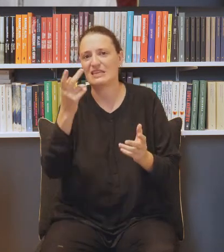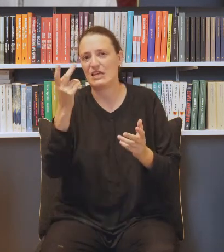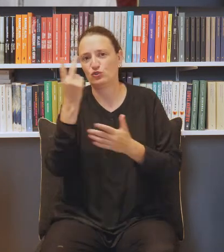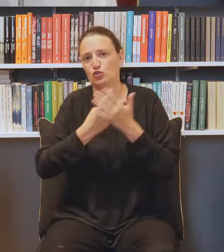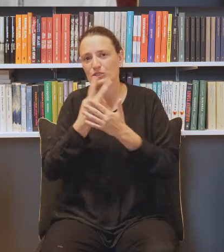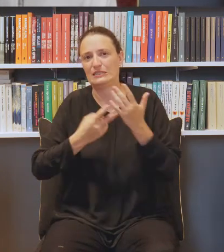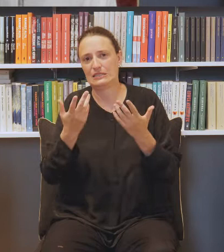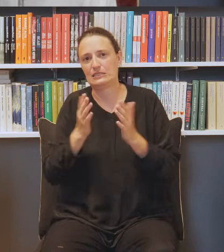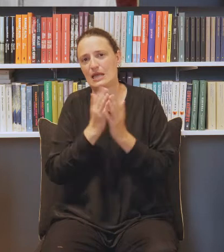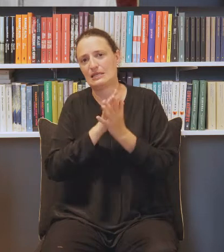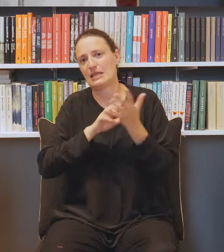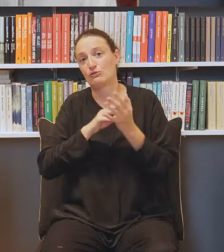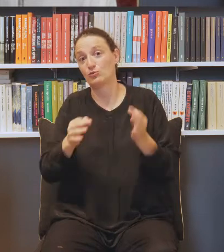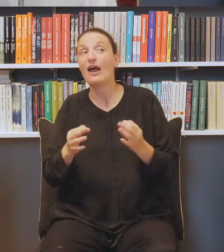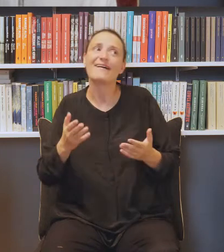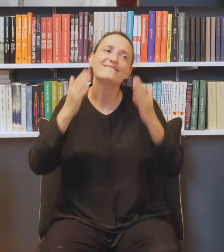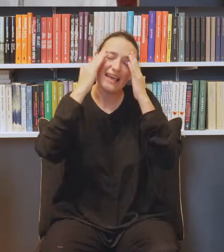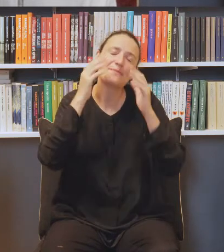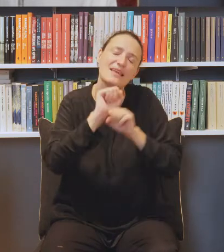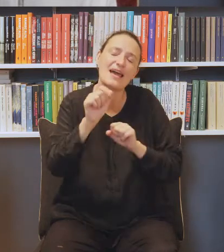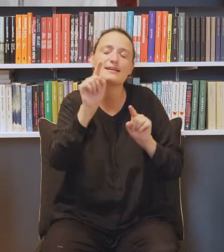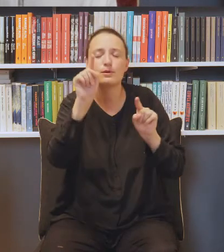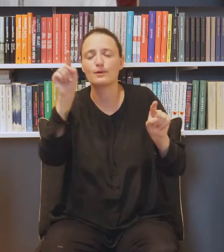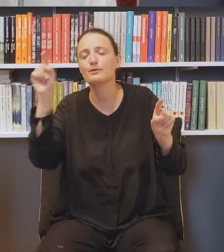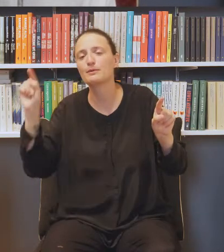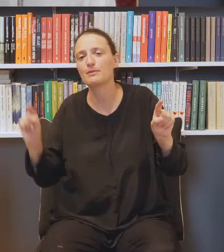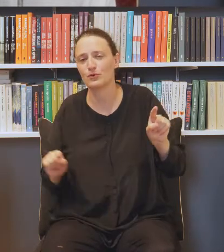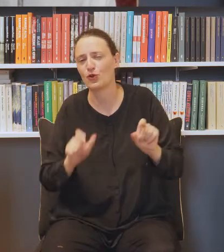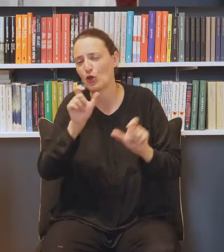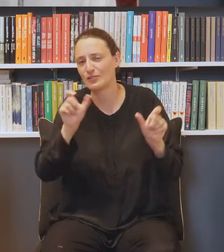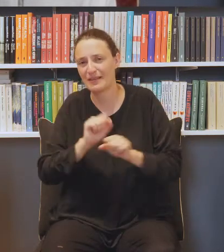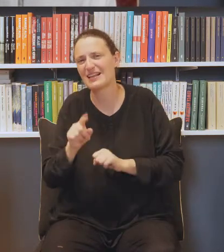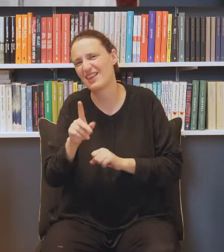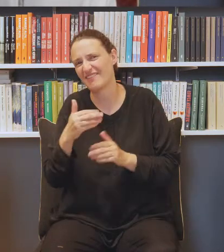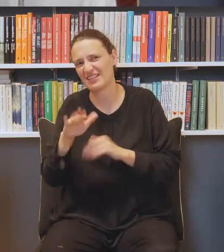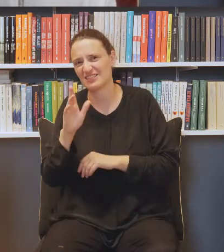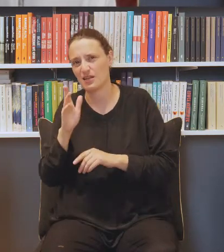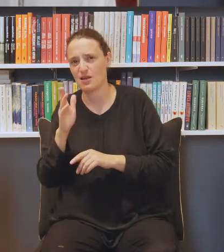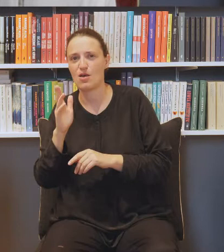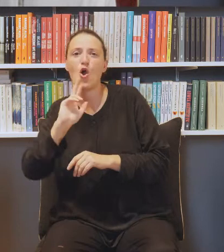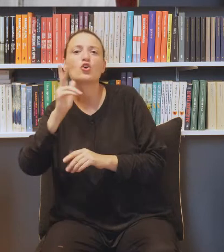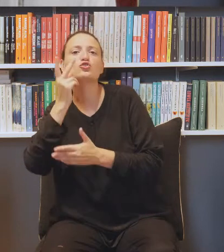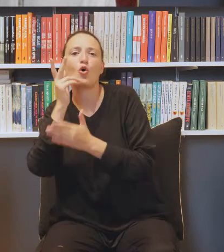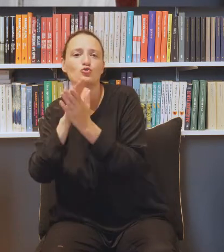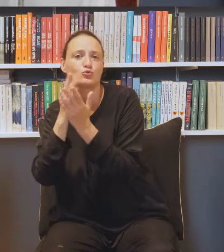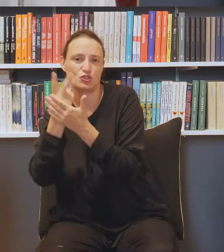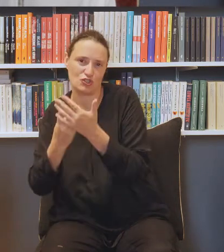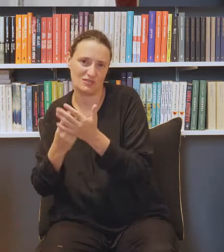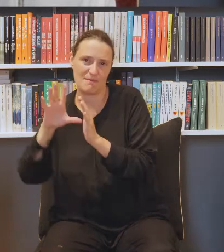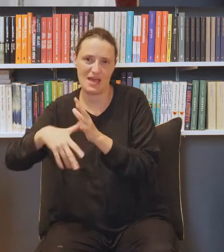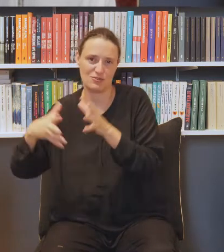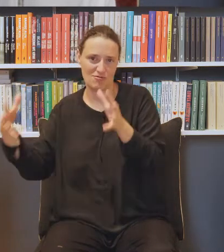współczesnej literatury. Znaczy oczywiście są osoby, które czytają, ale książki głównie czytają, myślę, osoby z dużych